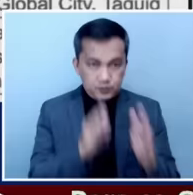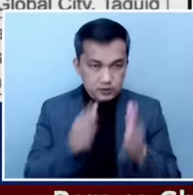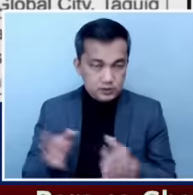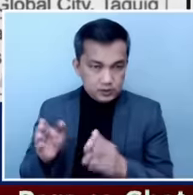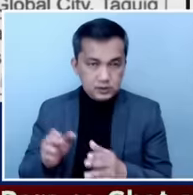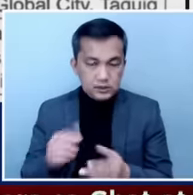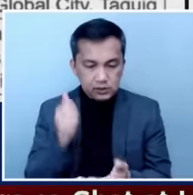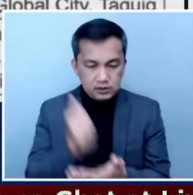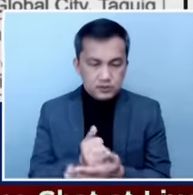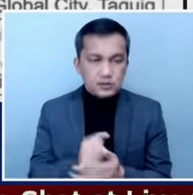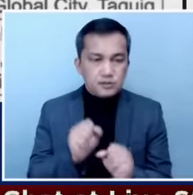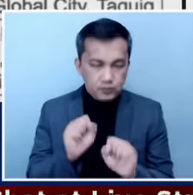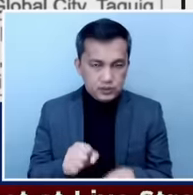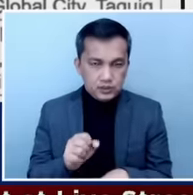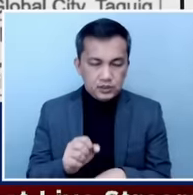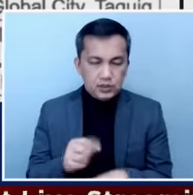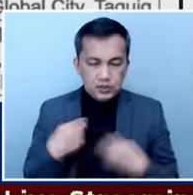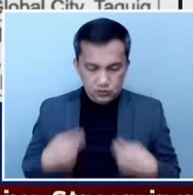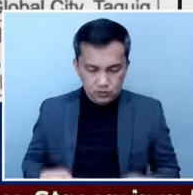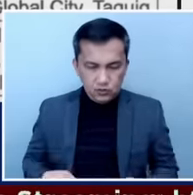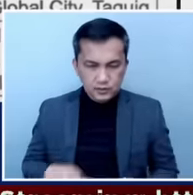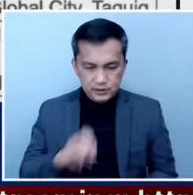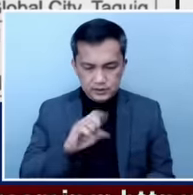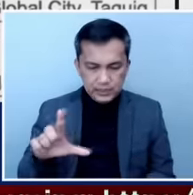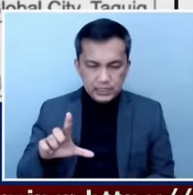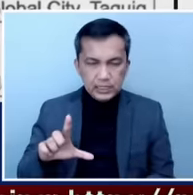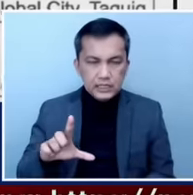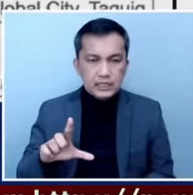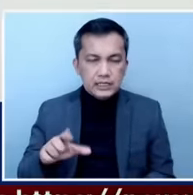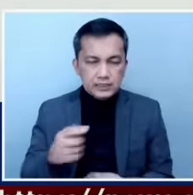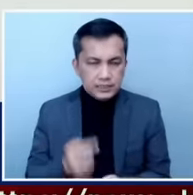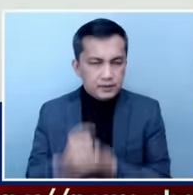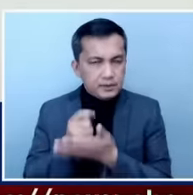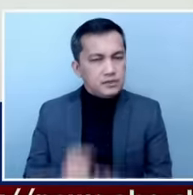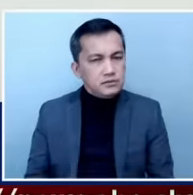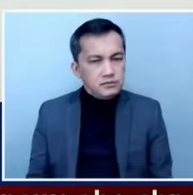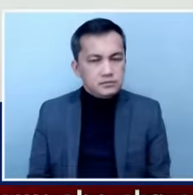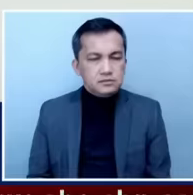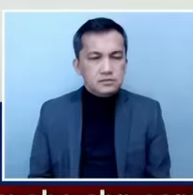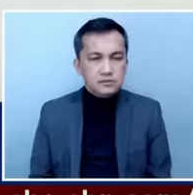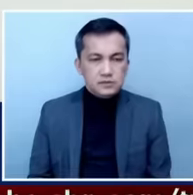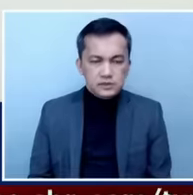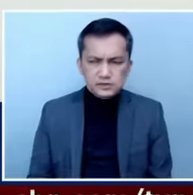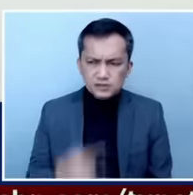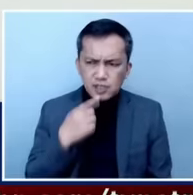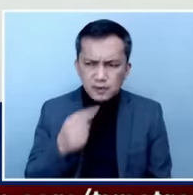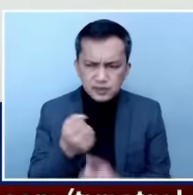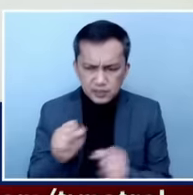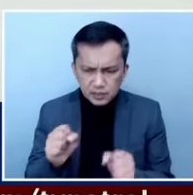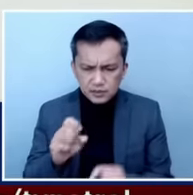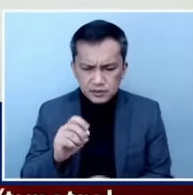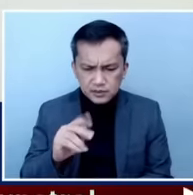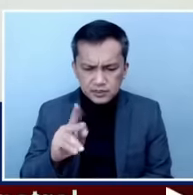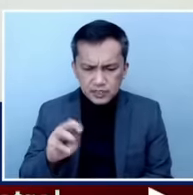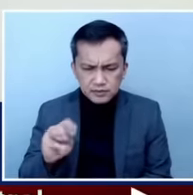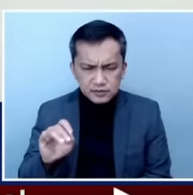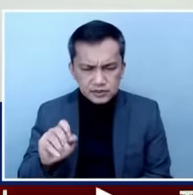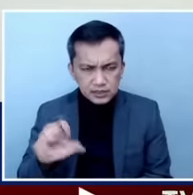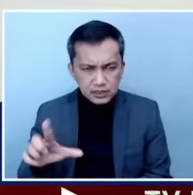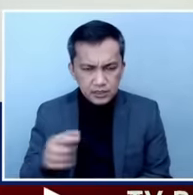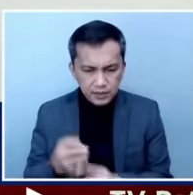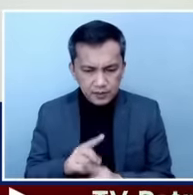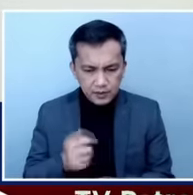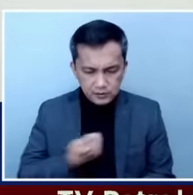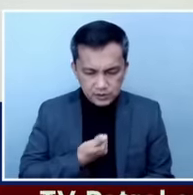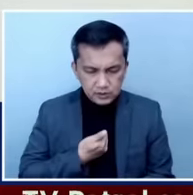ng human stem cell at cell-based or cellular therapy. When people say safe yan, stem cell galing sa sarili mo. Pero once